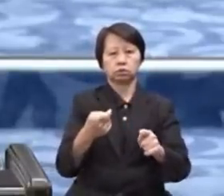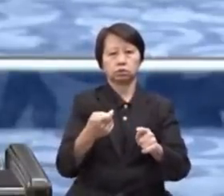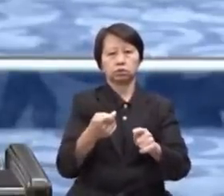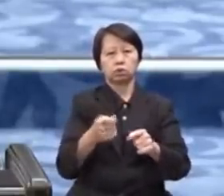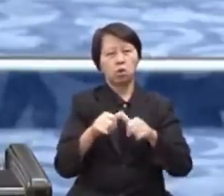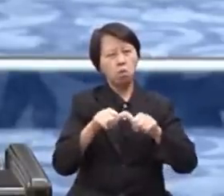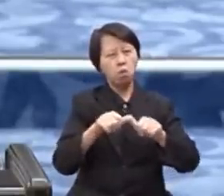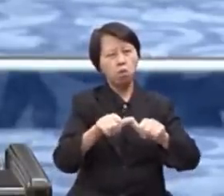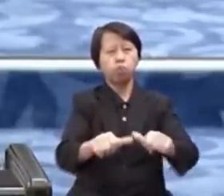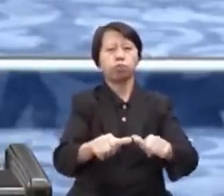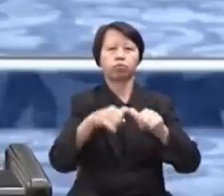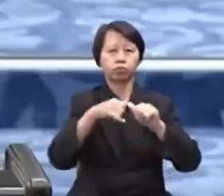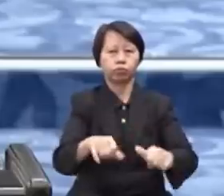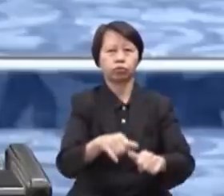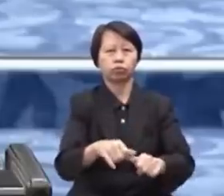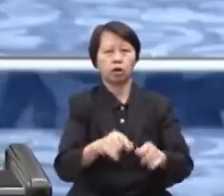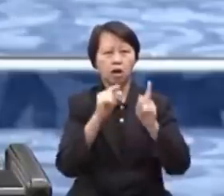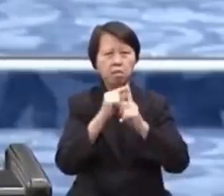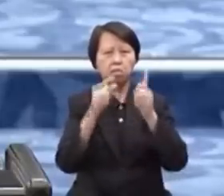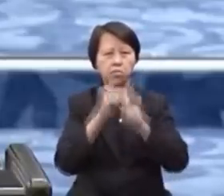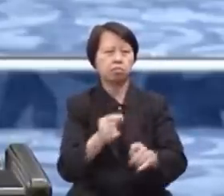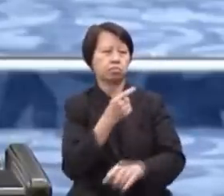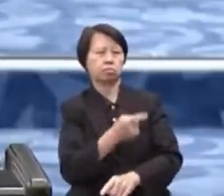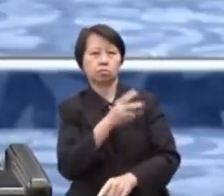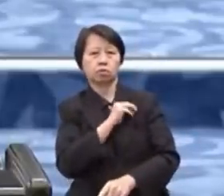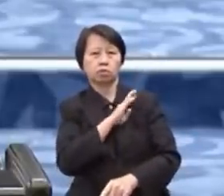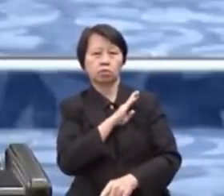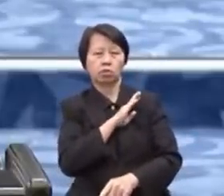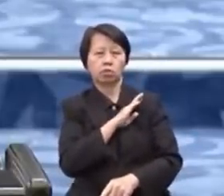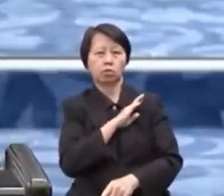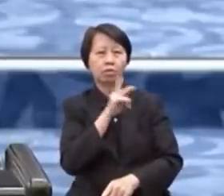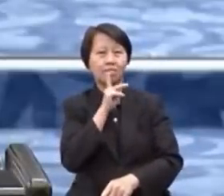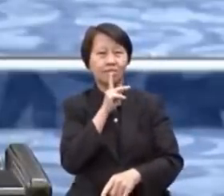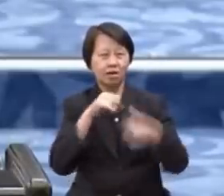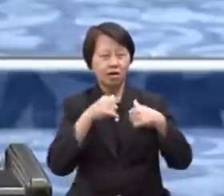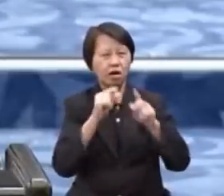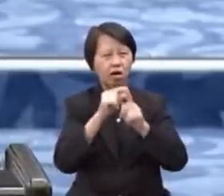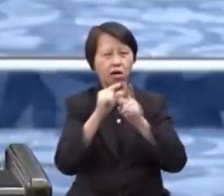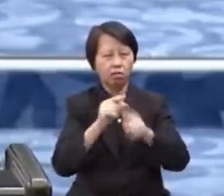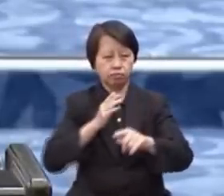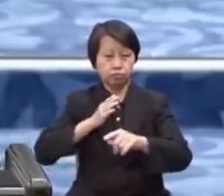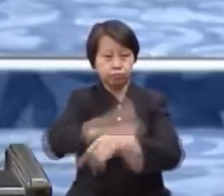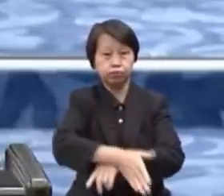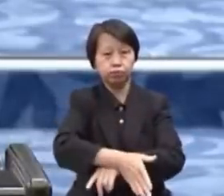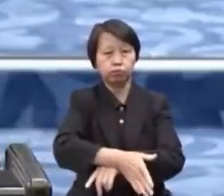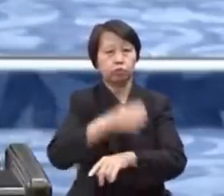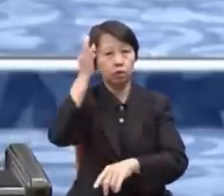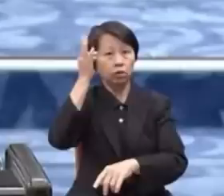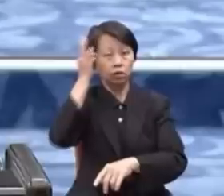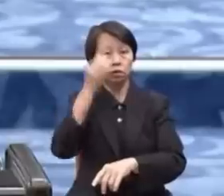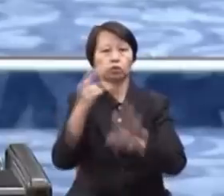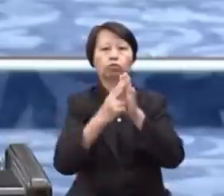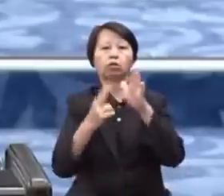penerusan pendataan-kenyataan yang melanggar prinsip kelembagaan dan